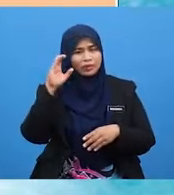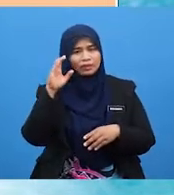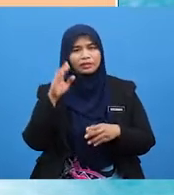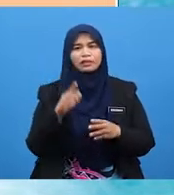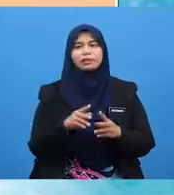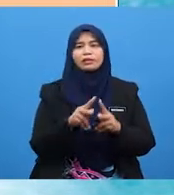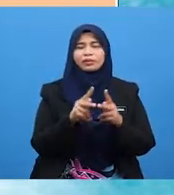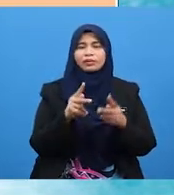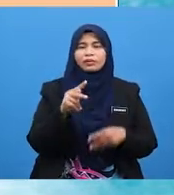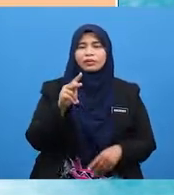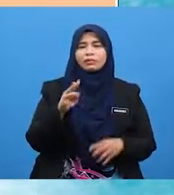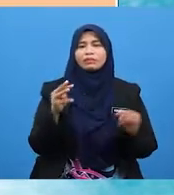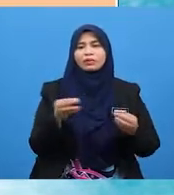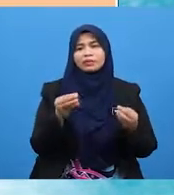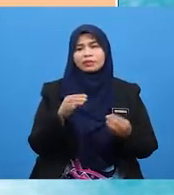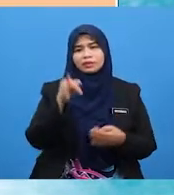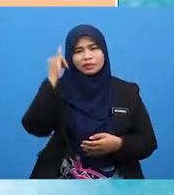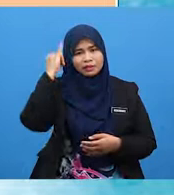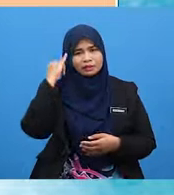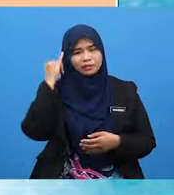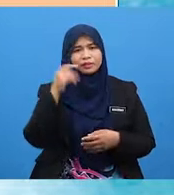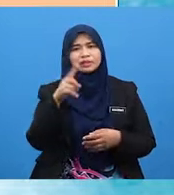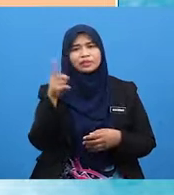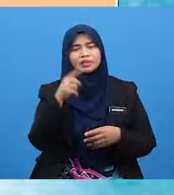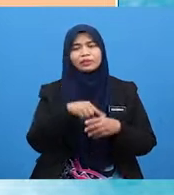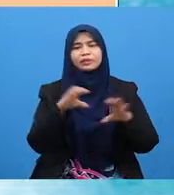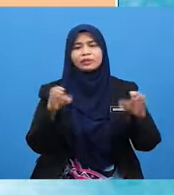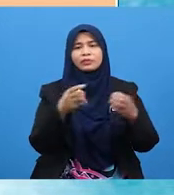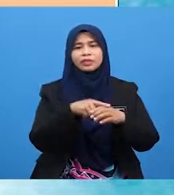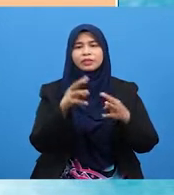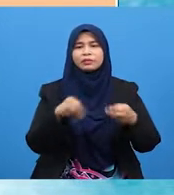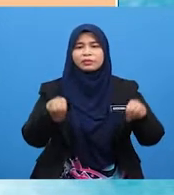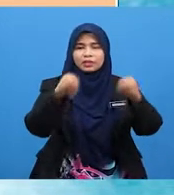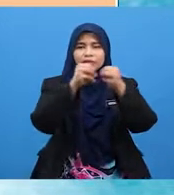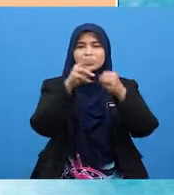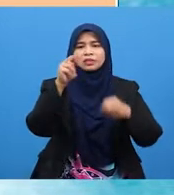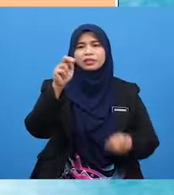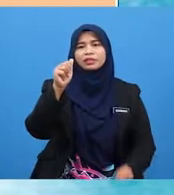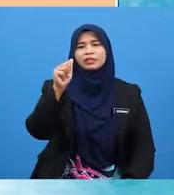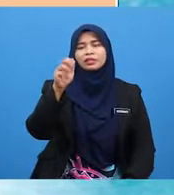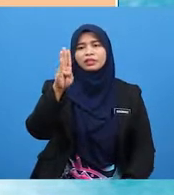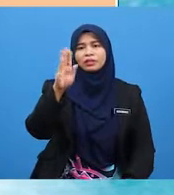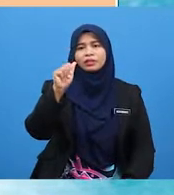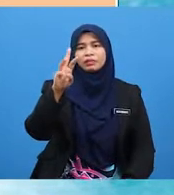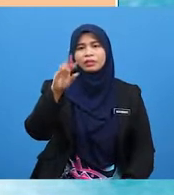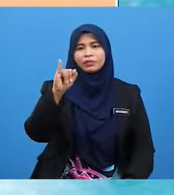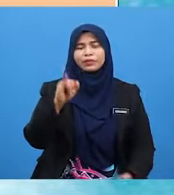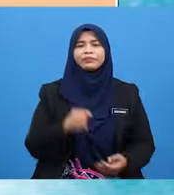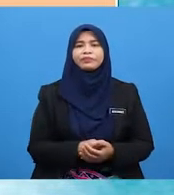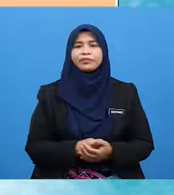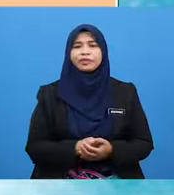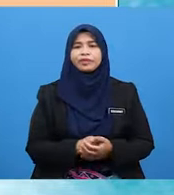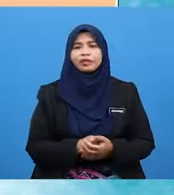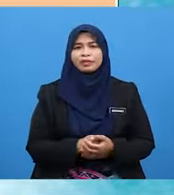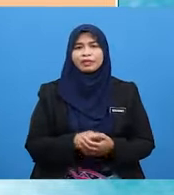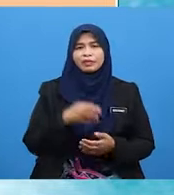kerap diadakan di Masjid An-Nabawi. Antara murid Imam Malik yang terkenal ialah Imam Asy-Syafi'i,